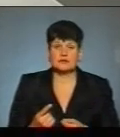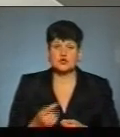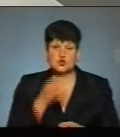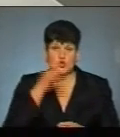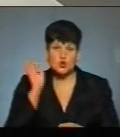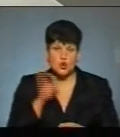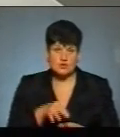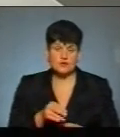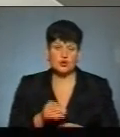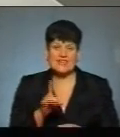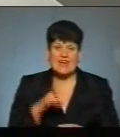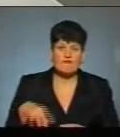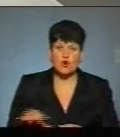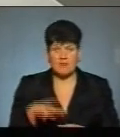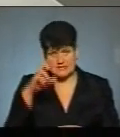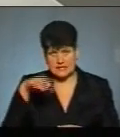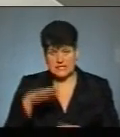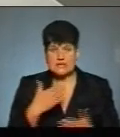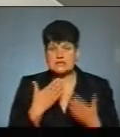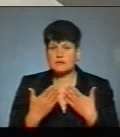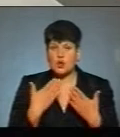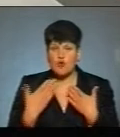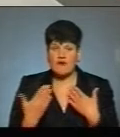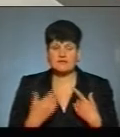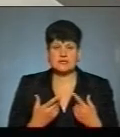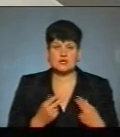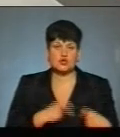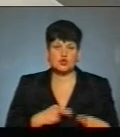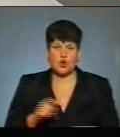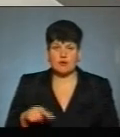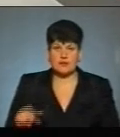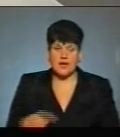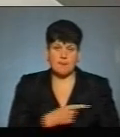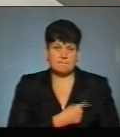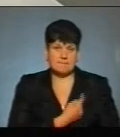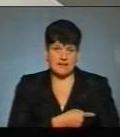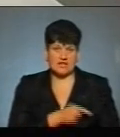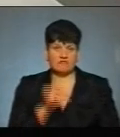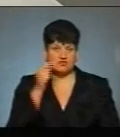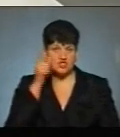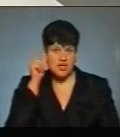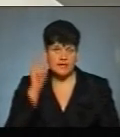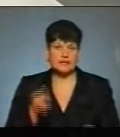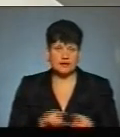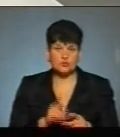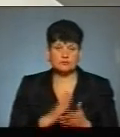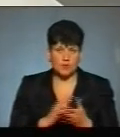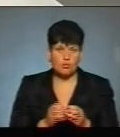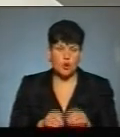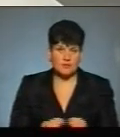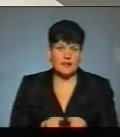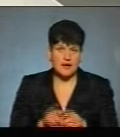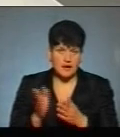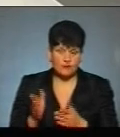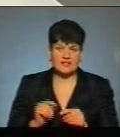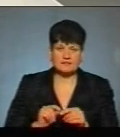досвіду європейських країн, так, спілкувався з колегами-медиками, які у Чехії також стикнулися з даною проблемою, в яких є